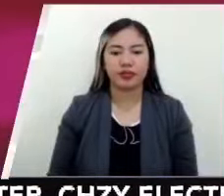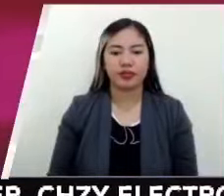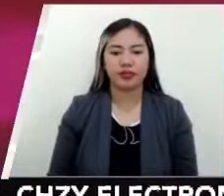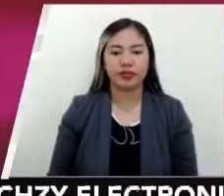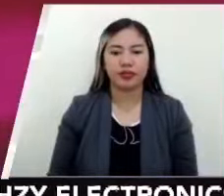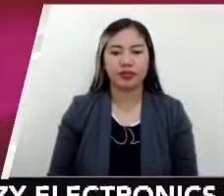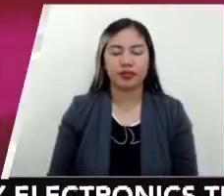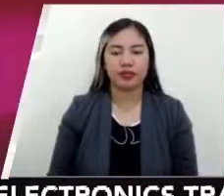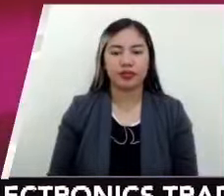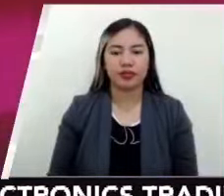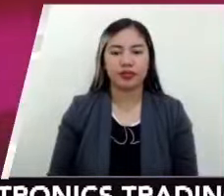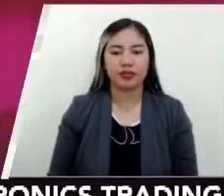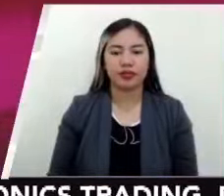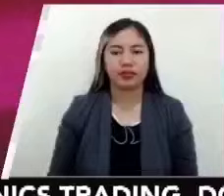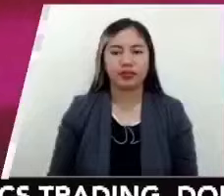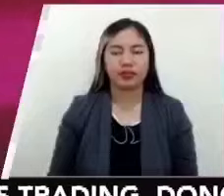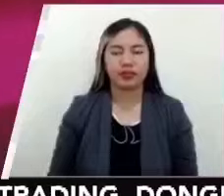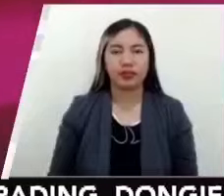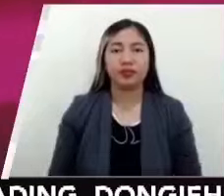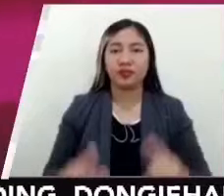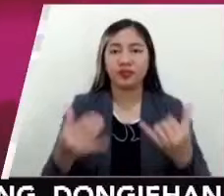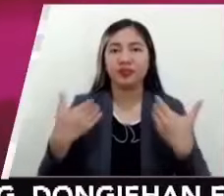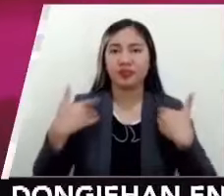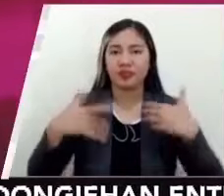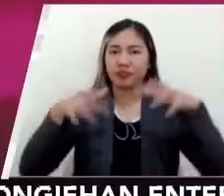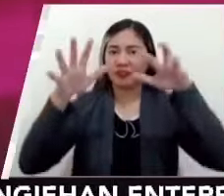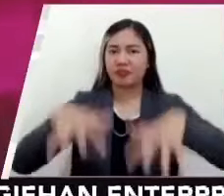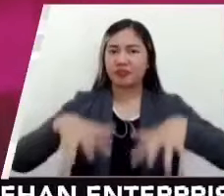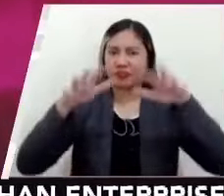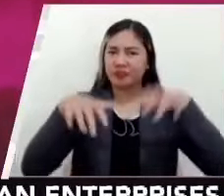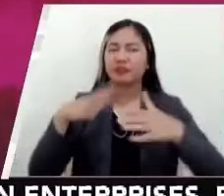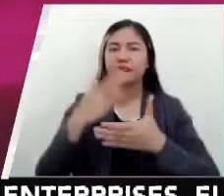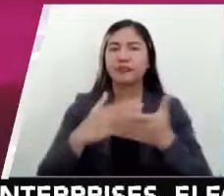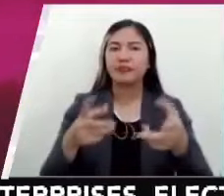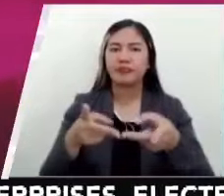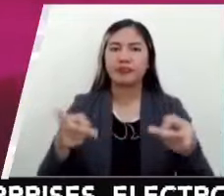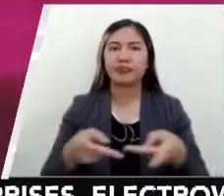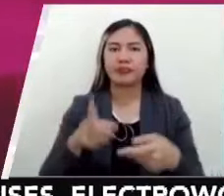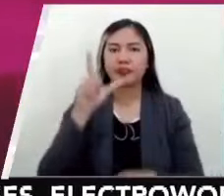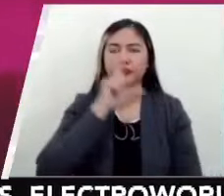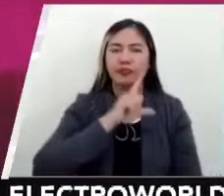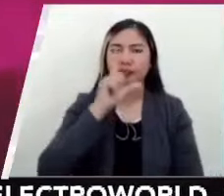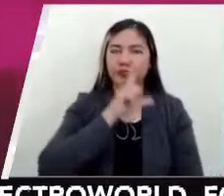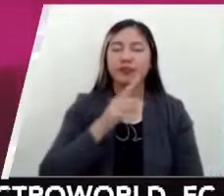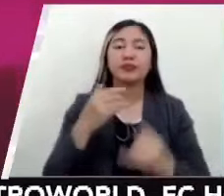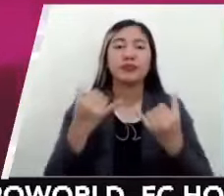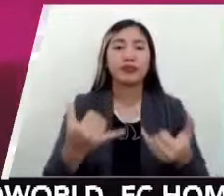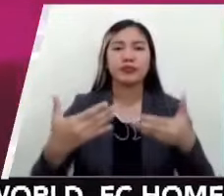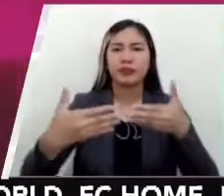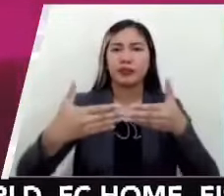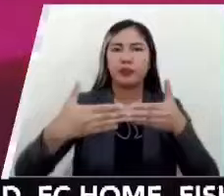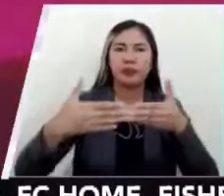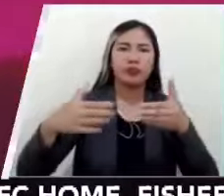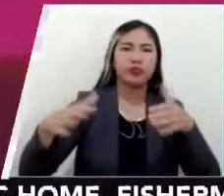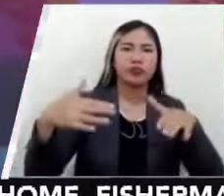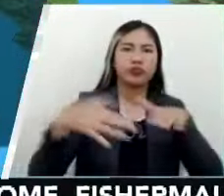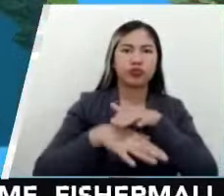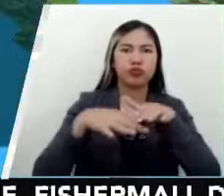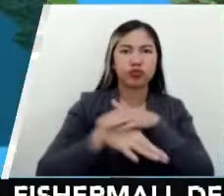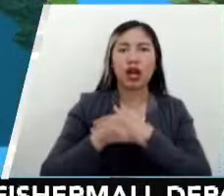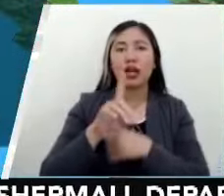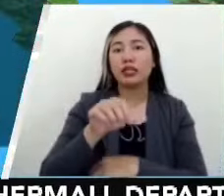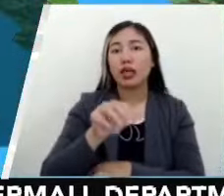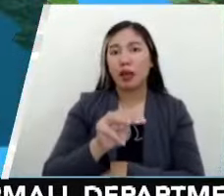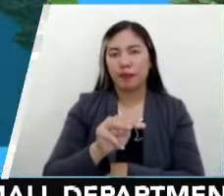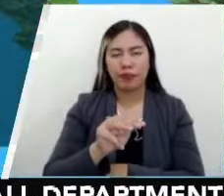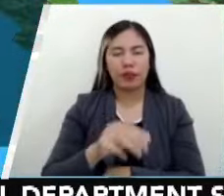Sa gitna po ng masungit na panahon sa ilang bahagi ng Luzon, nagpapakawala ngayon ang tubig ang ilang reservoirs. Ayon sa